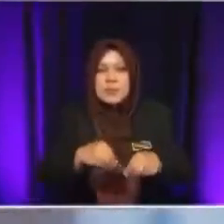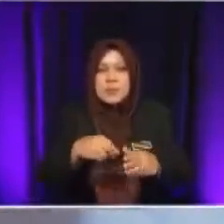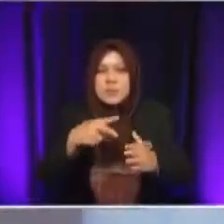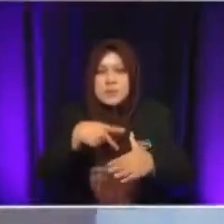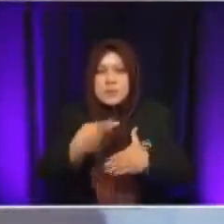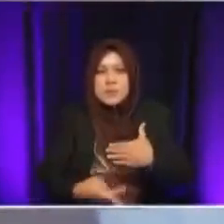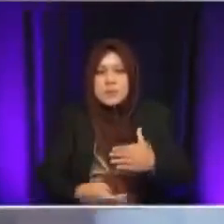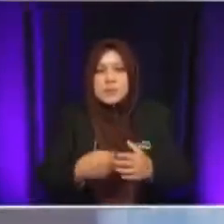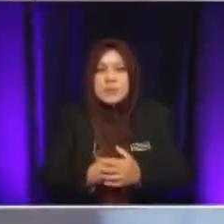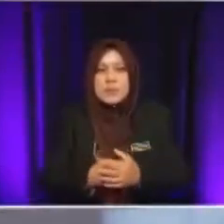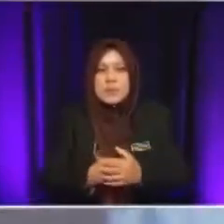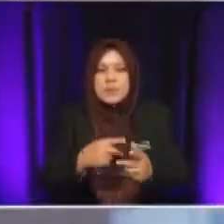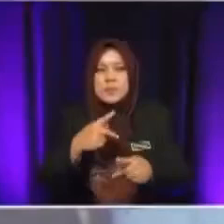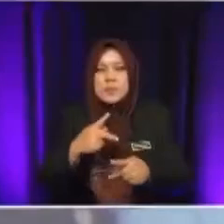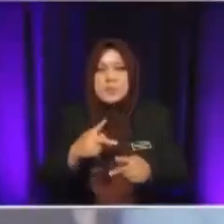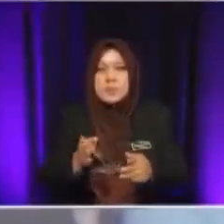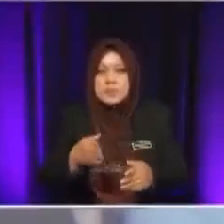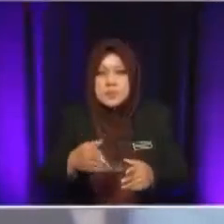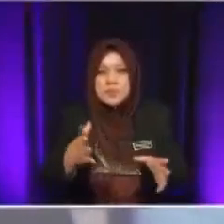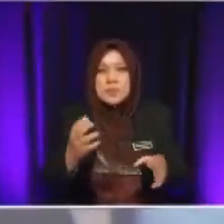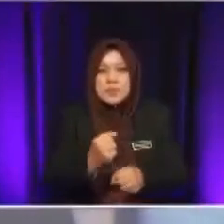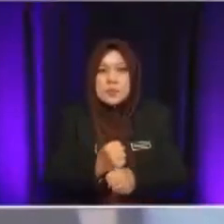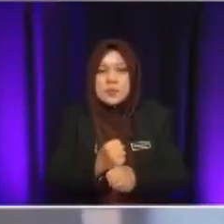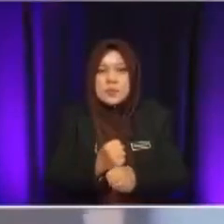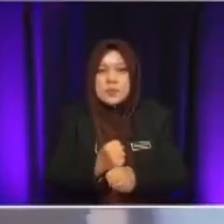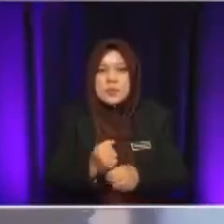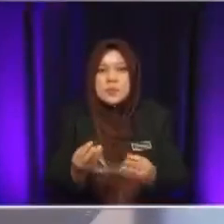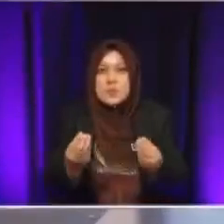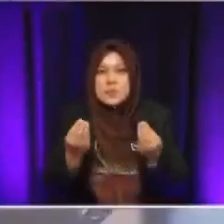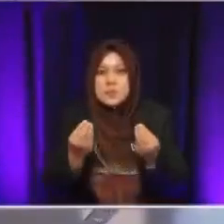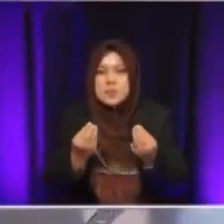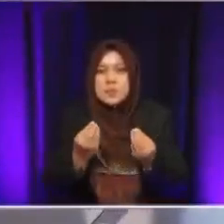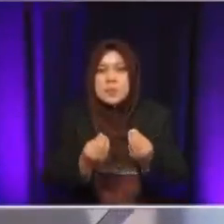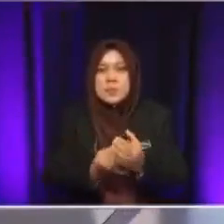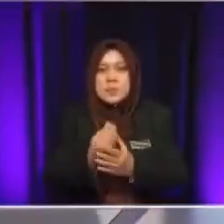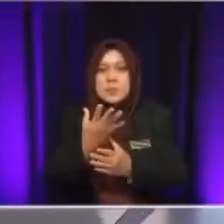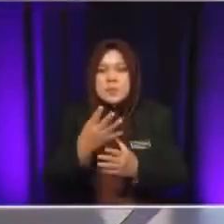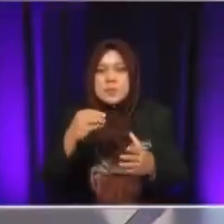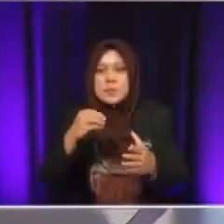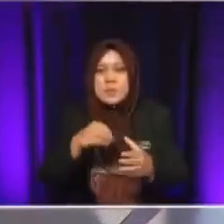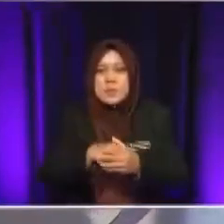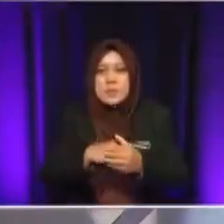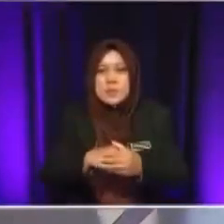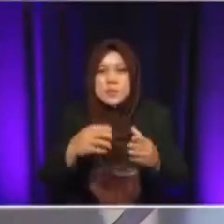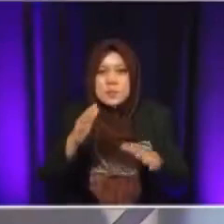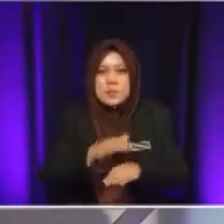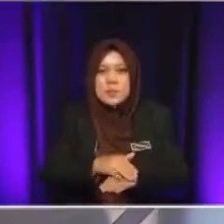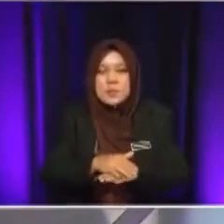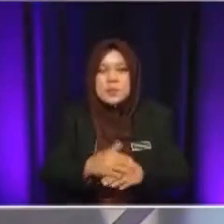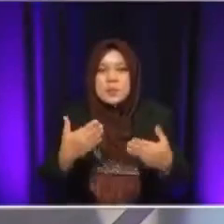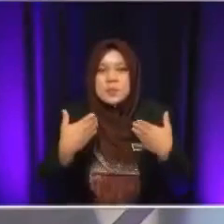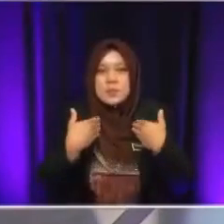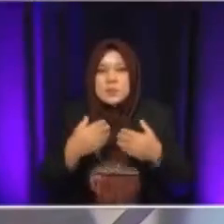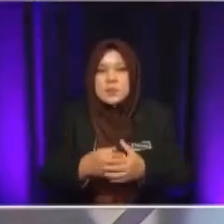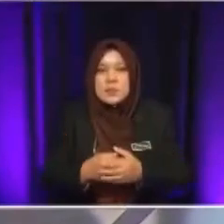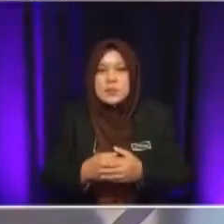kitaran. So, ikan dapat hasil daripada tanaman di atas. Okey, dan dia pun akan salurkan nutrien. Sebab kita ada sisa ikan